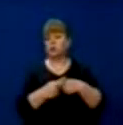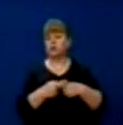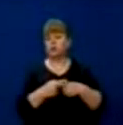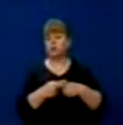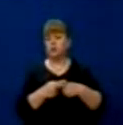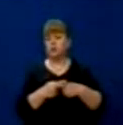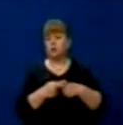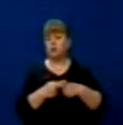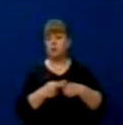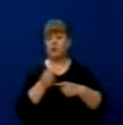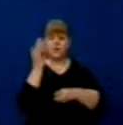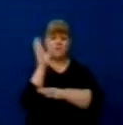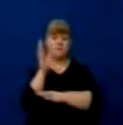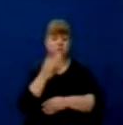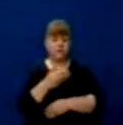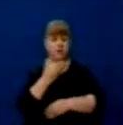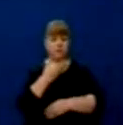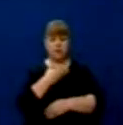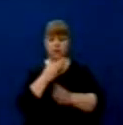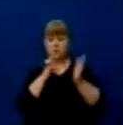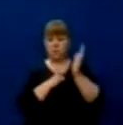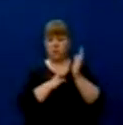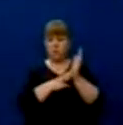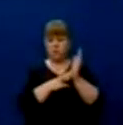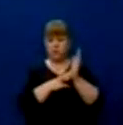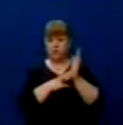që zoti Ferid Murati